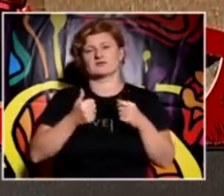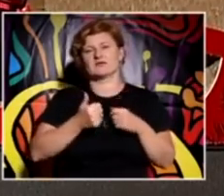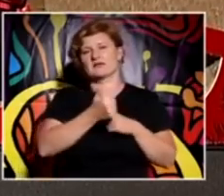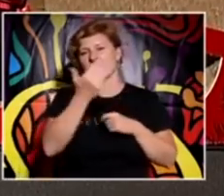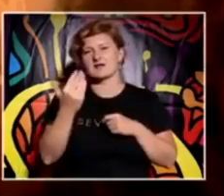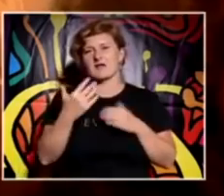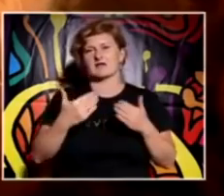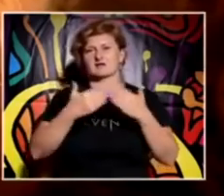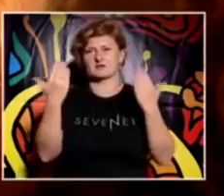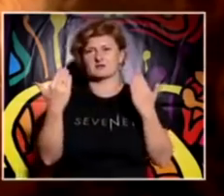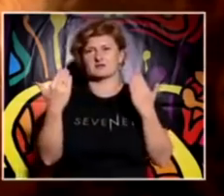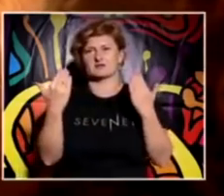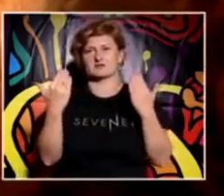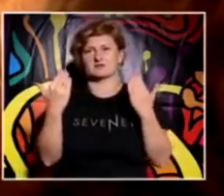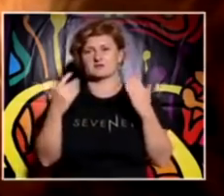dni